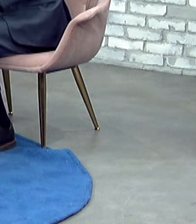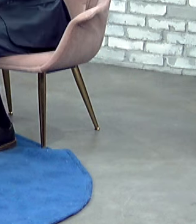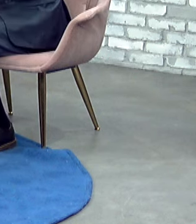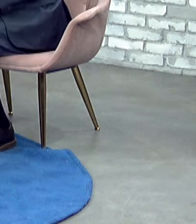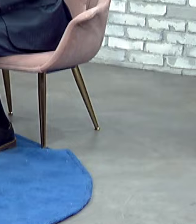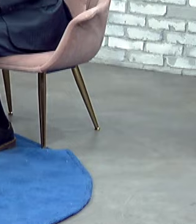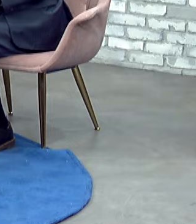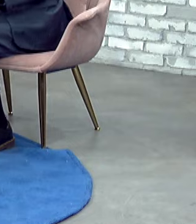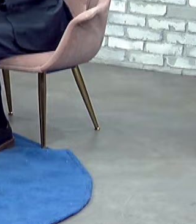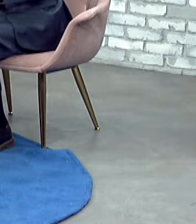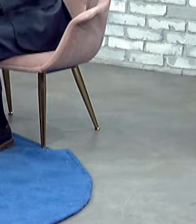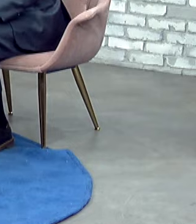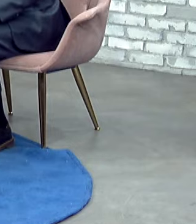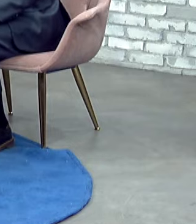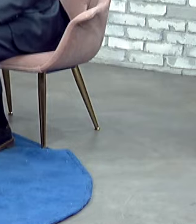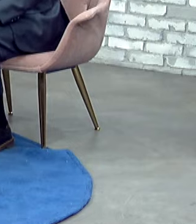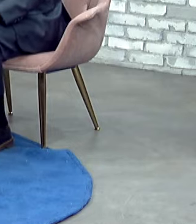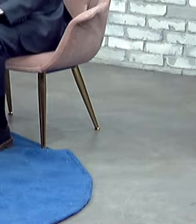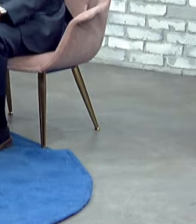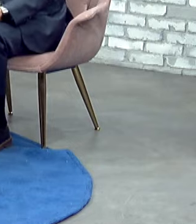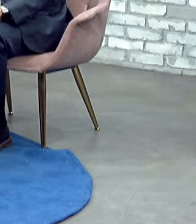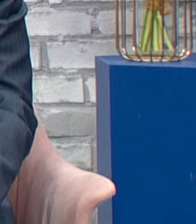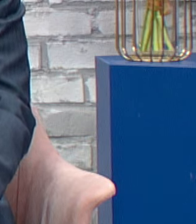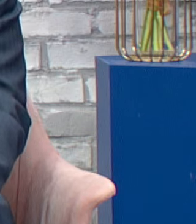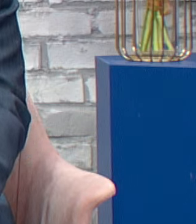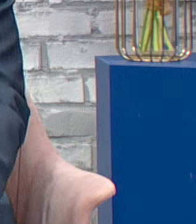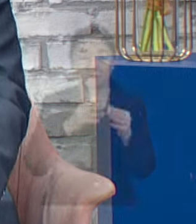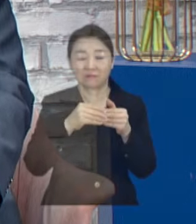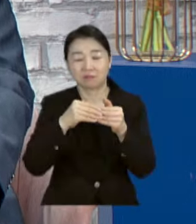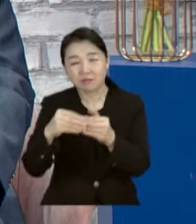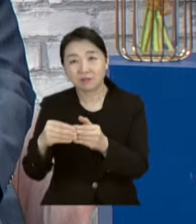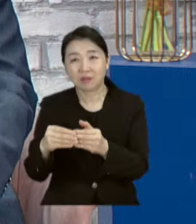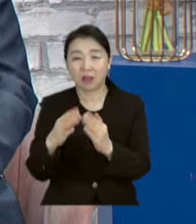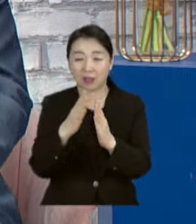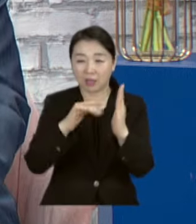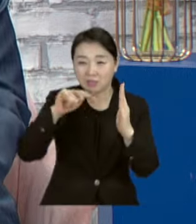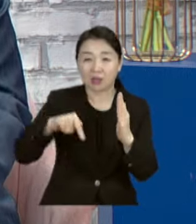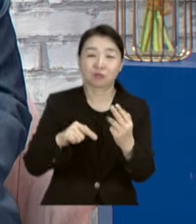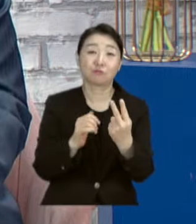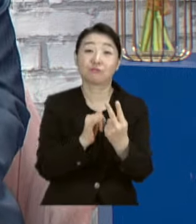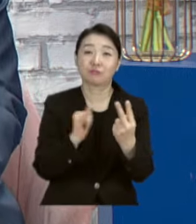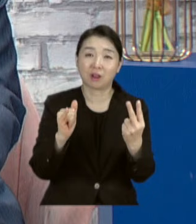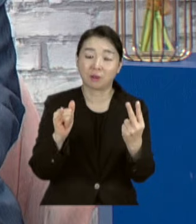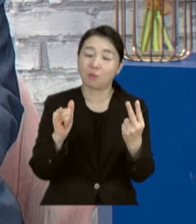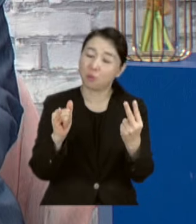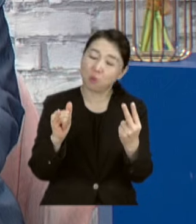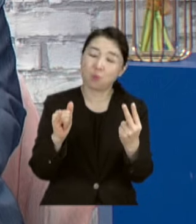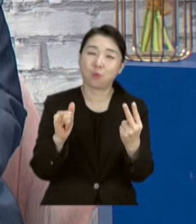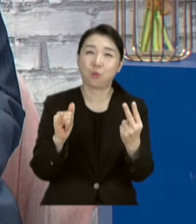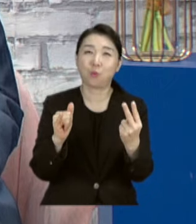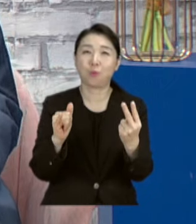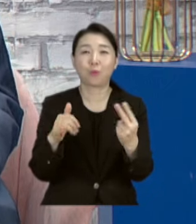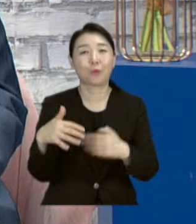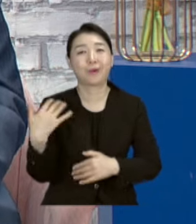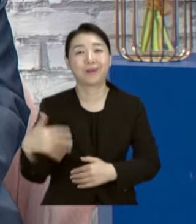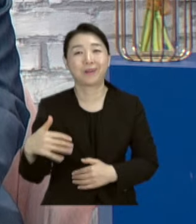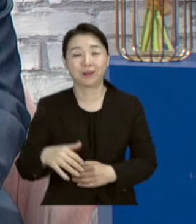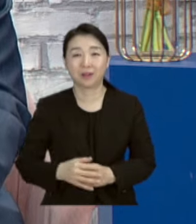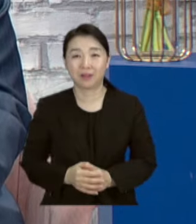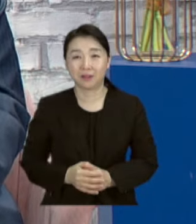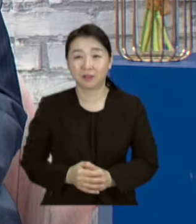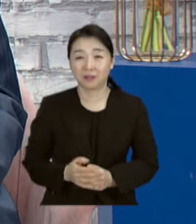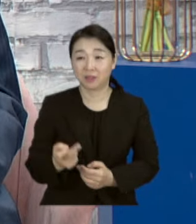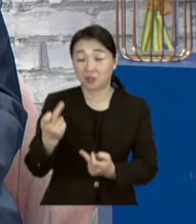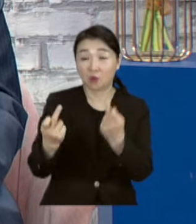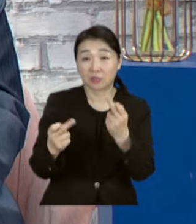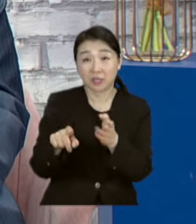교회 이제 오정현 목사님하고 형제분이시잖아요. 네네. 우리 교계를 이끄는 지도자가 한 집안의 형제가 이렇게 나오기도 참 힘든데 네.